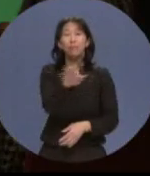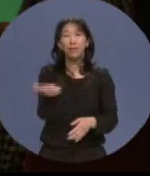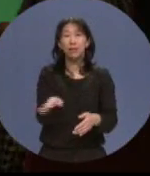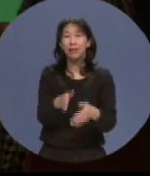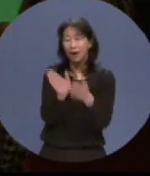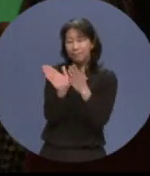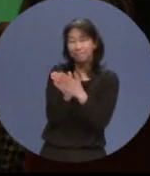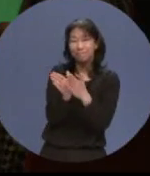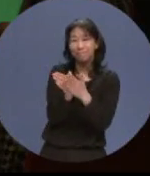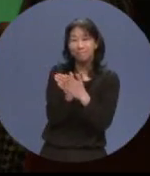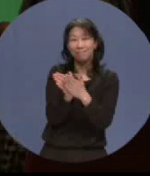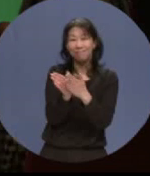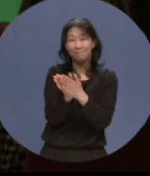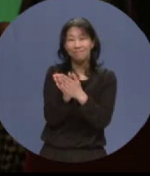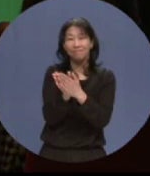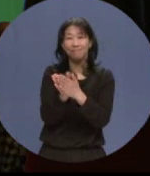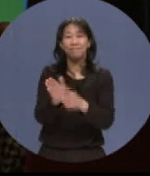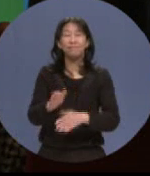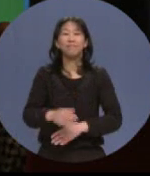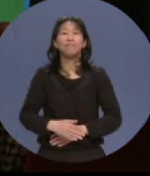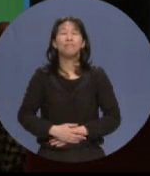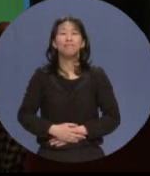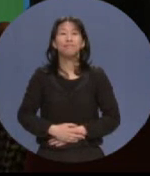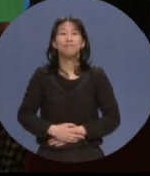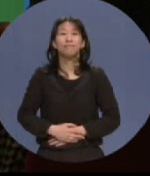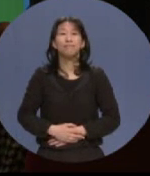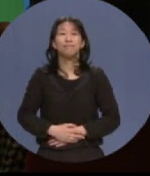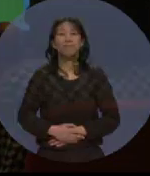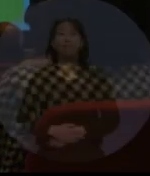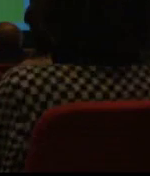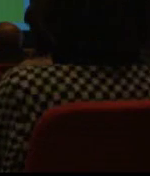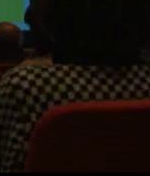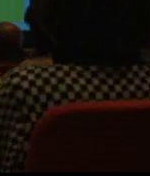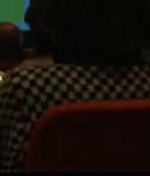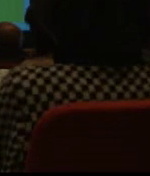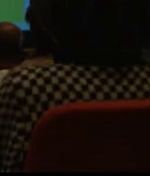いに会場からは拍手が沸き起こっていました。